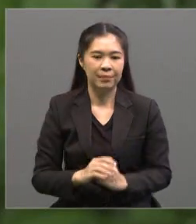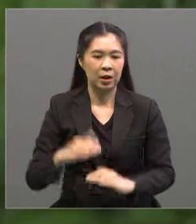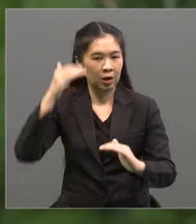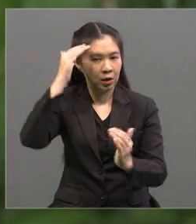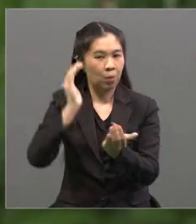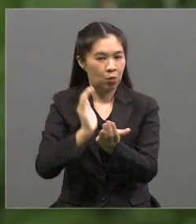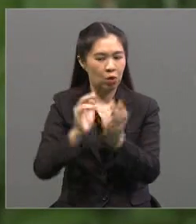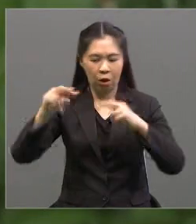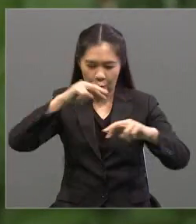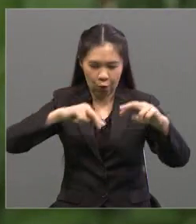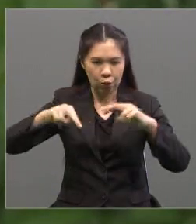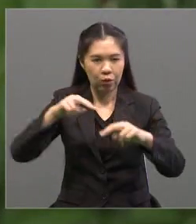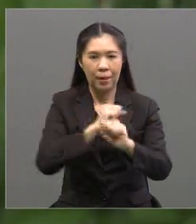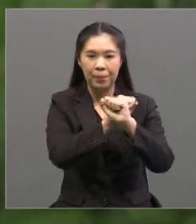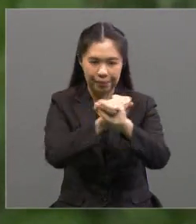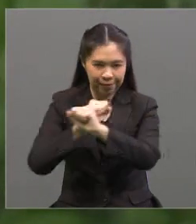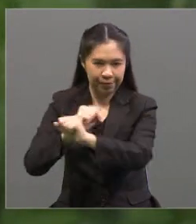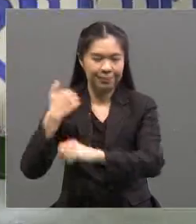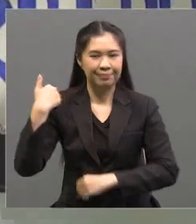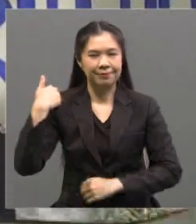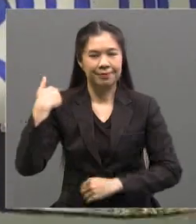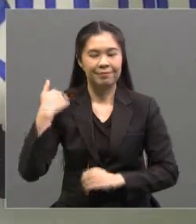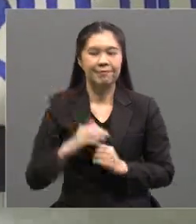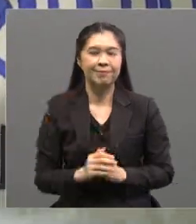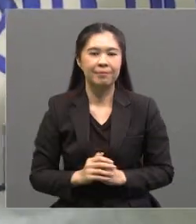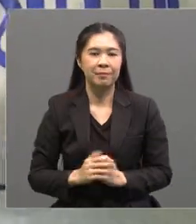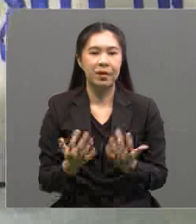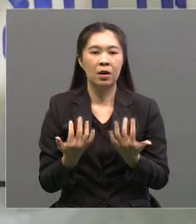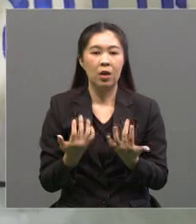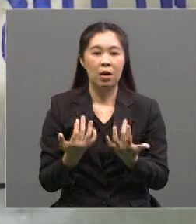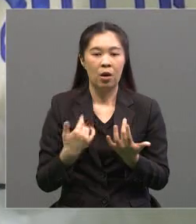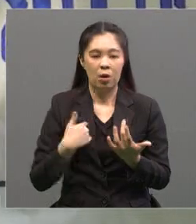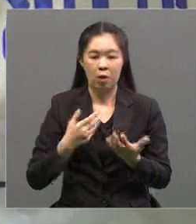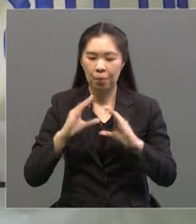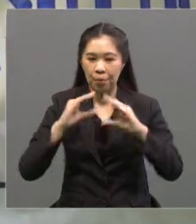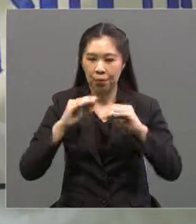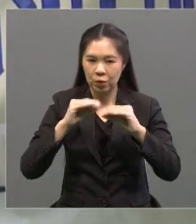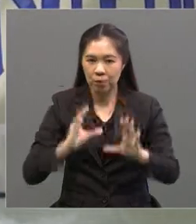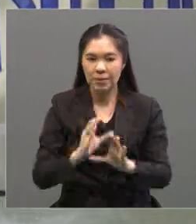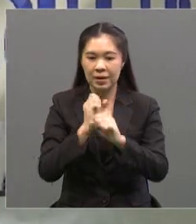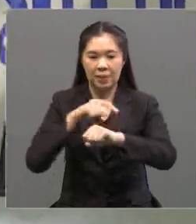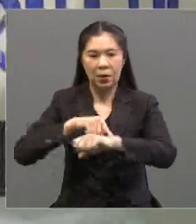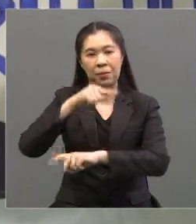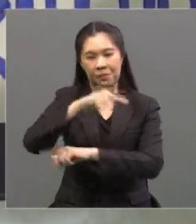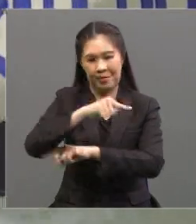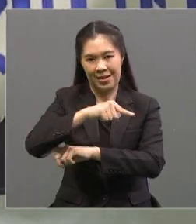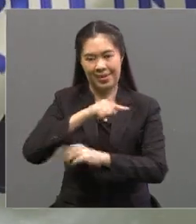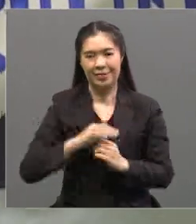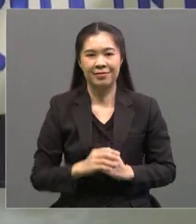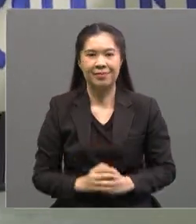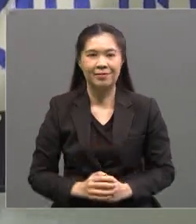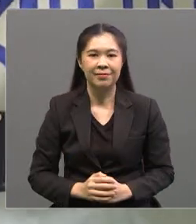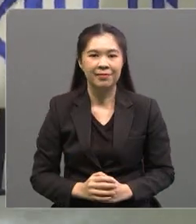จมาคอยดูแลรักษาความปลอดภัยครับ เพราะฉะนั้นความชัดเจนเดี๋ยวต้องรอผลการประชุมนะคะในช่วงบ่ายวันนี้นั่นเองนะคะ